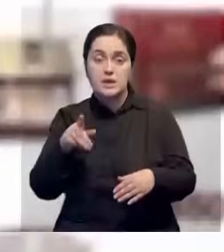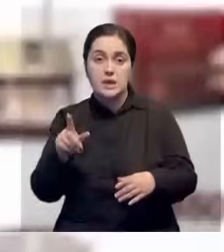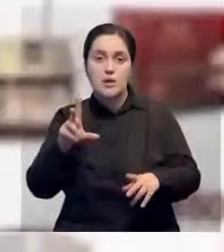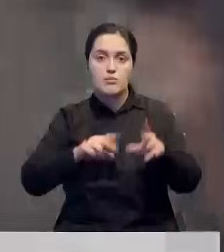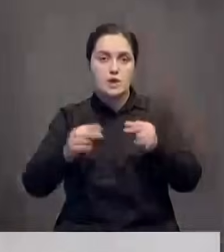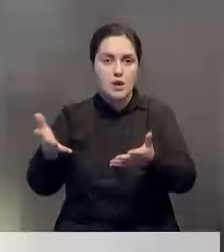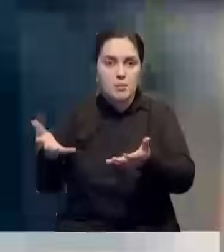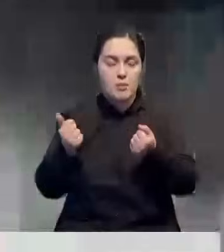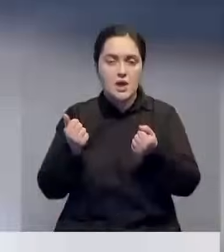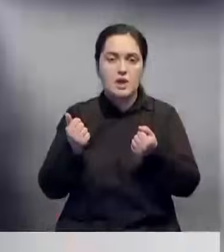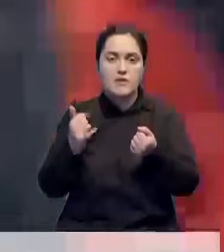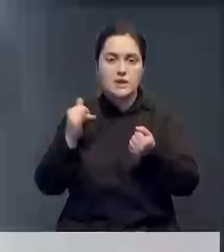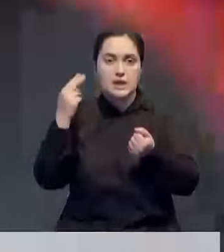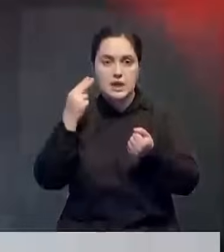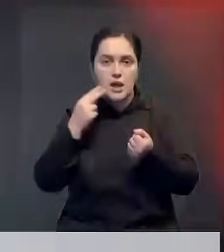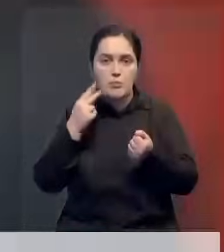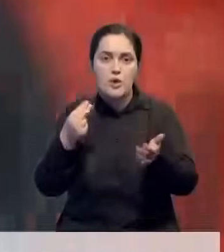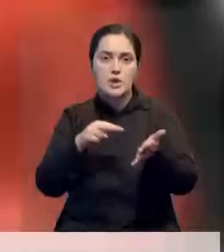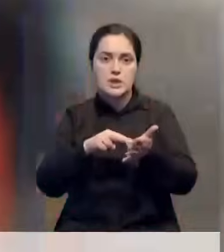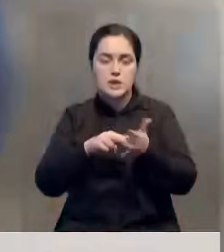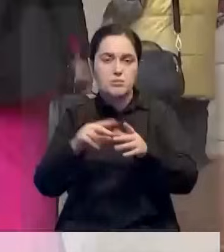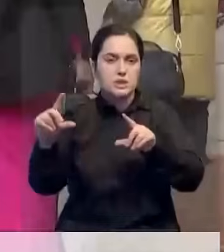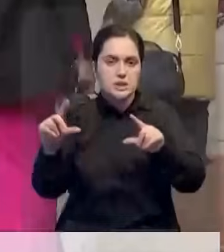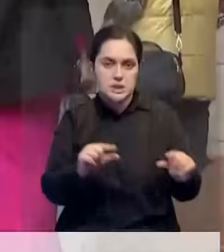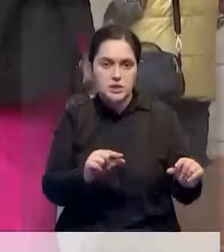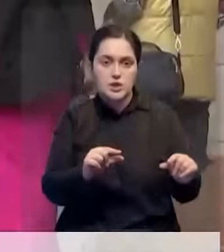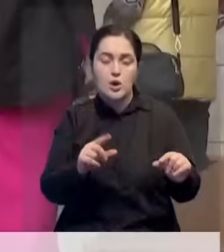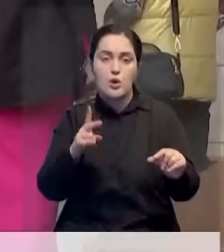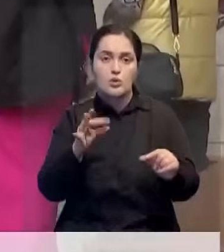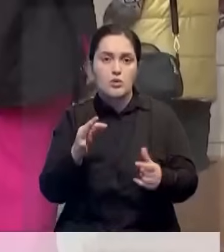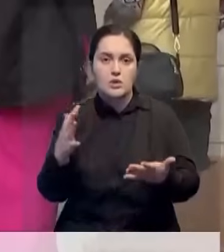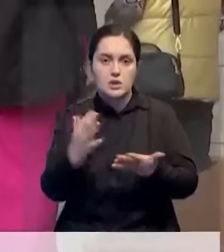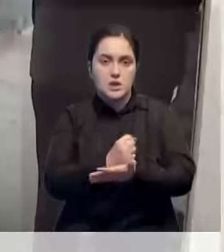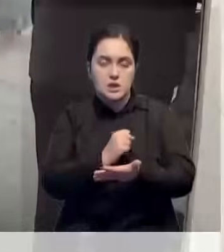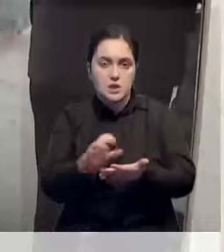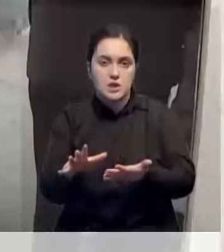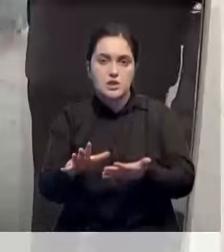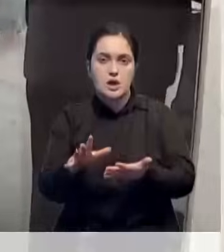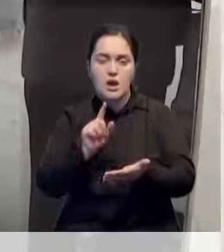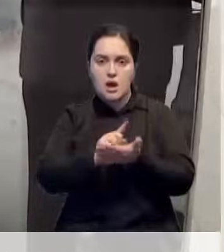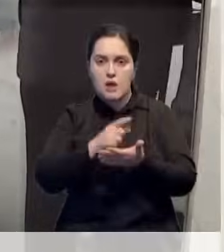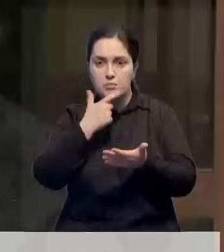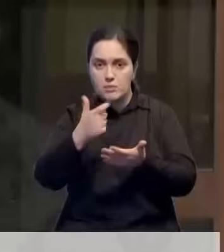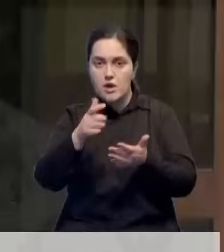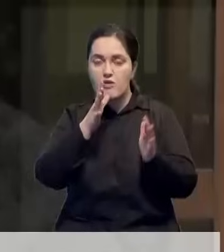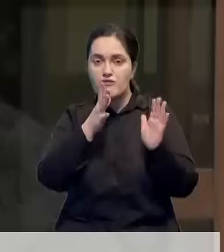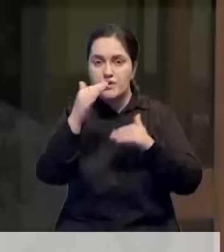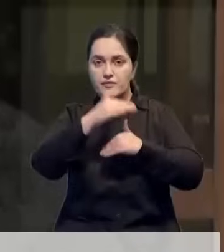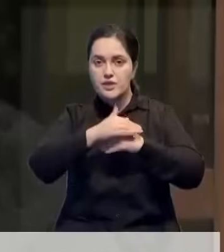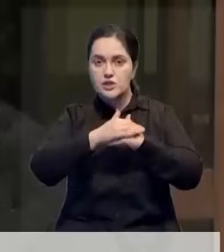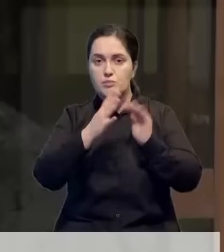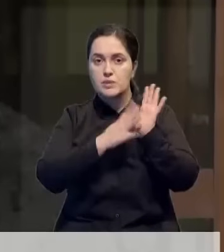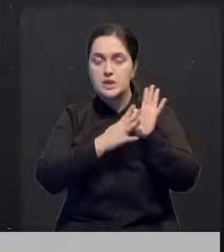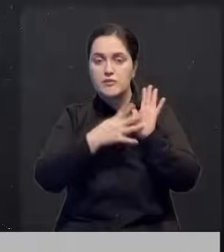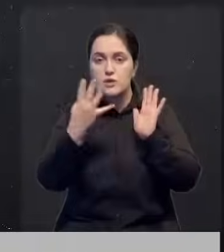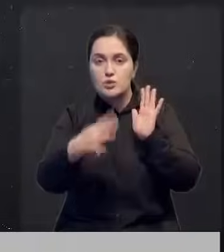миллиона тенге в надежде получить товар из Китая по ценам в десятки раз ниже рыночных. Но так его и не дождались. Не пропустите сегодня